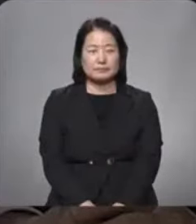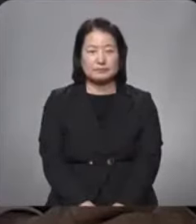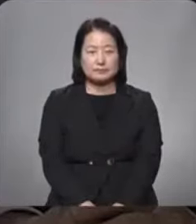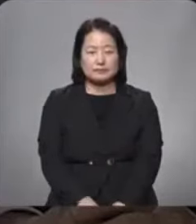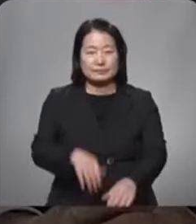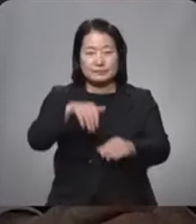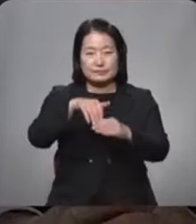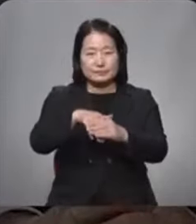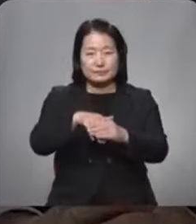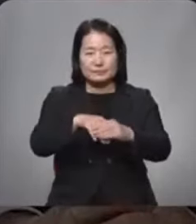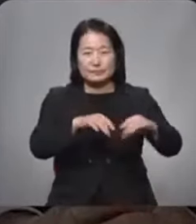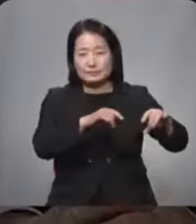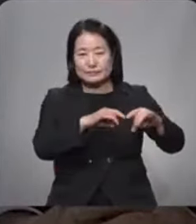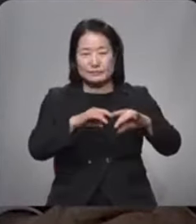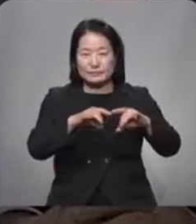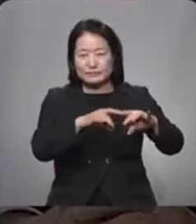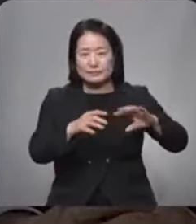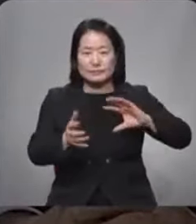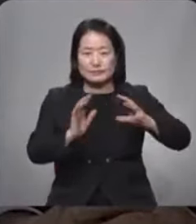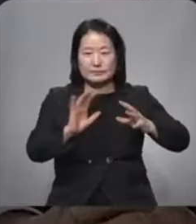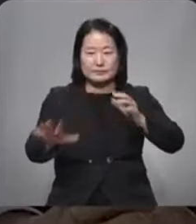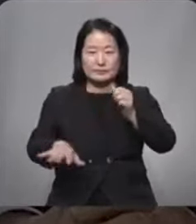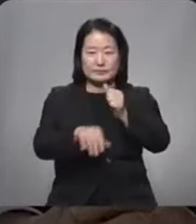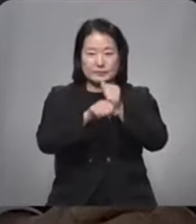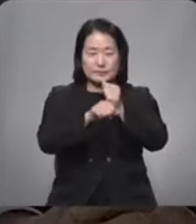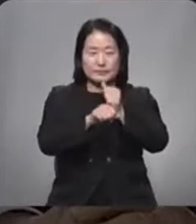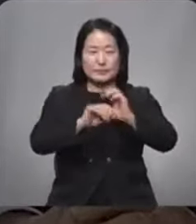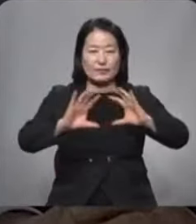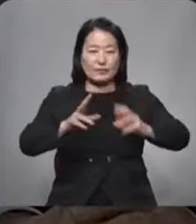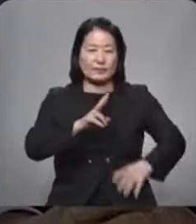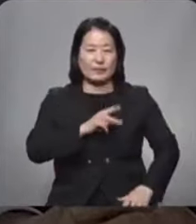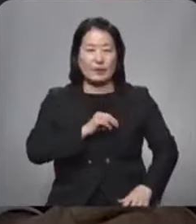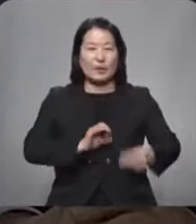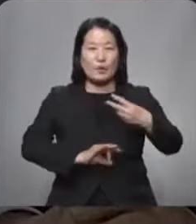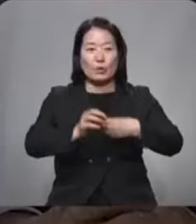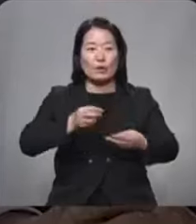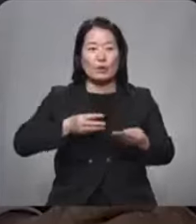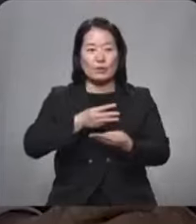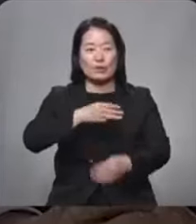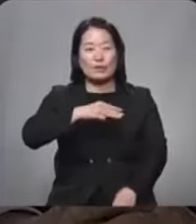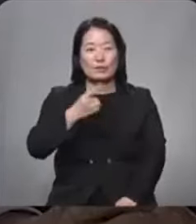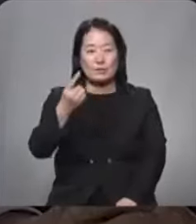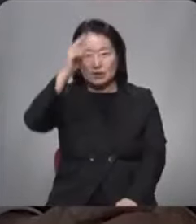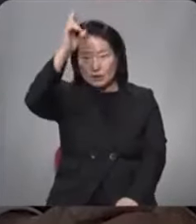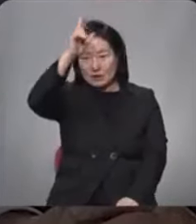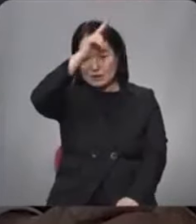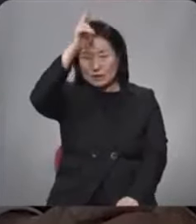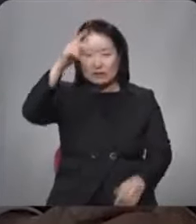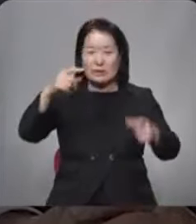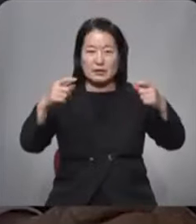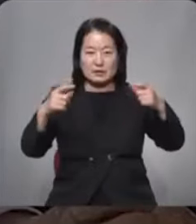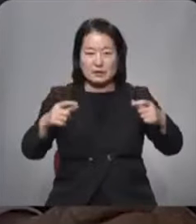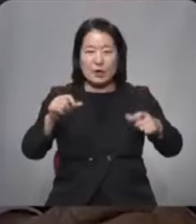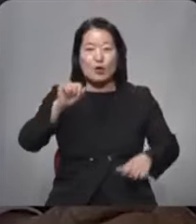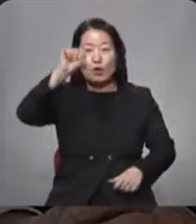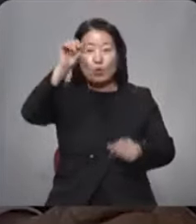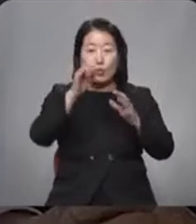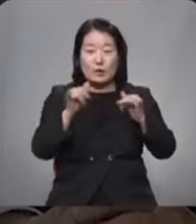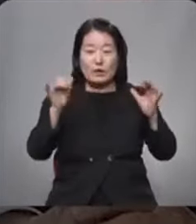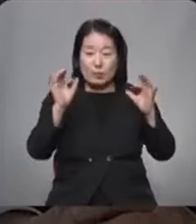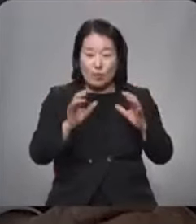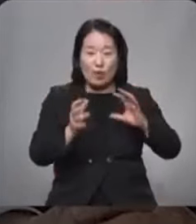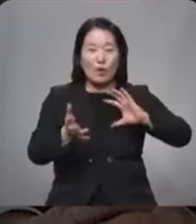선거방송 토론위원회가 주관하는 제 22대 국회의원 선거 동해 태백 삼척 정선 선거구 후보자 토론회가